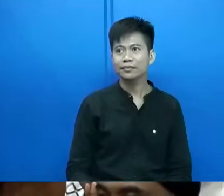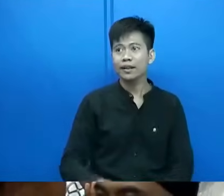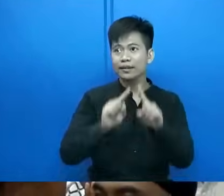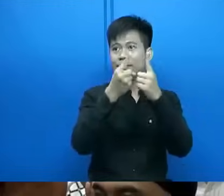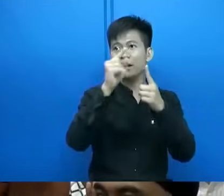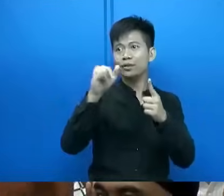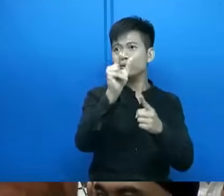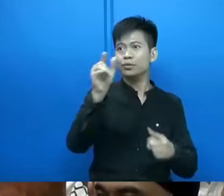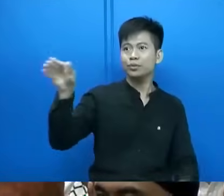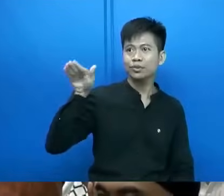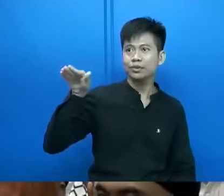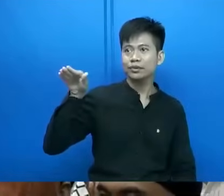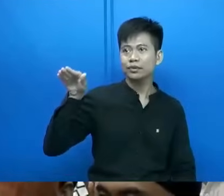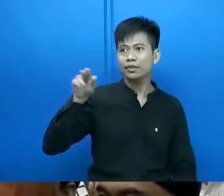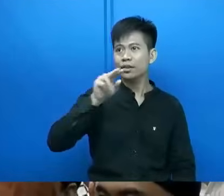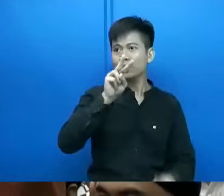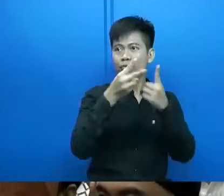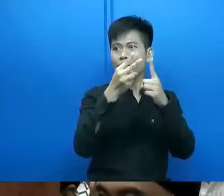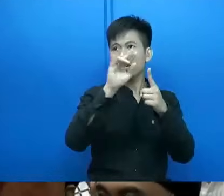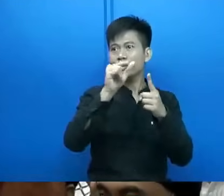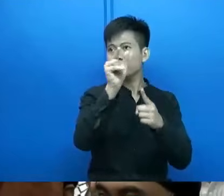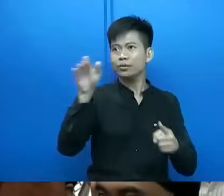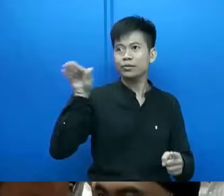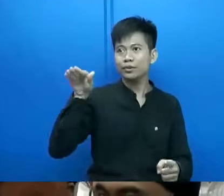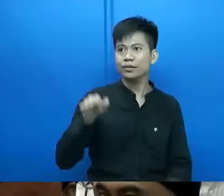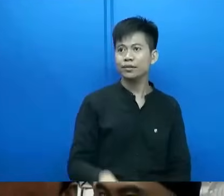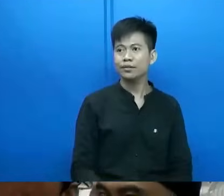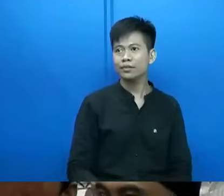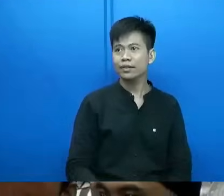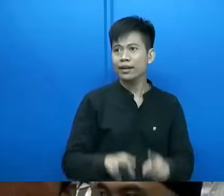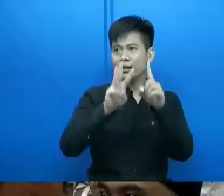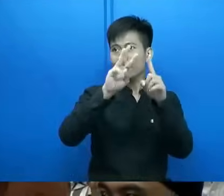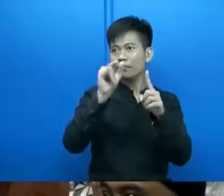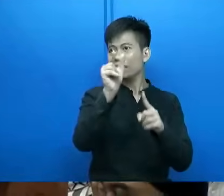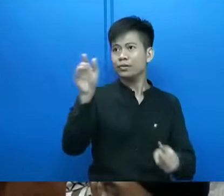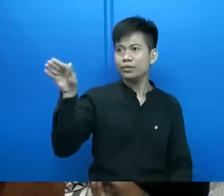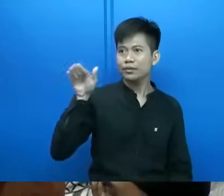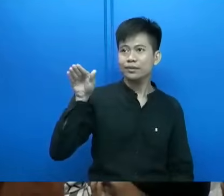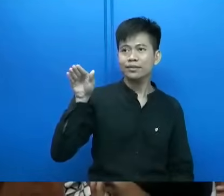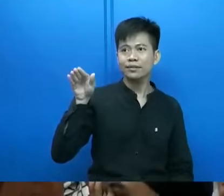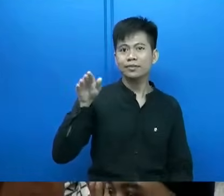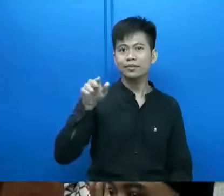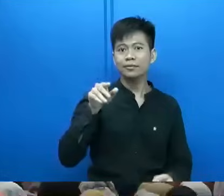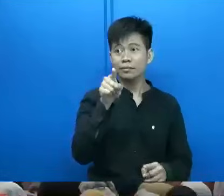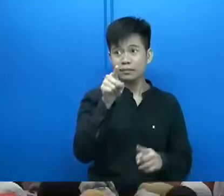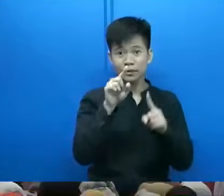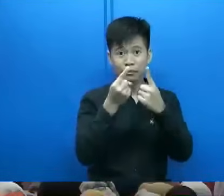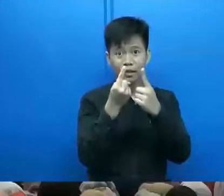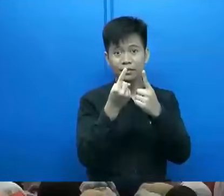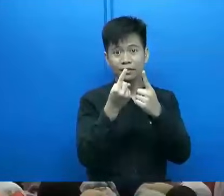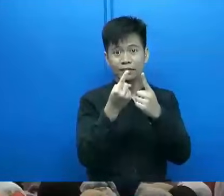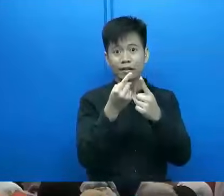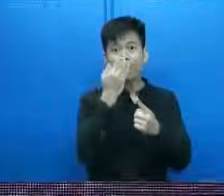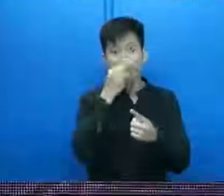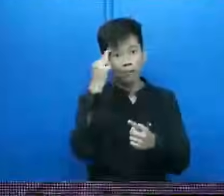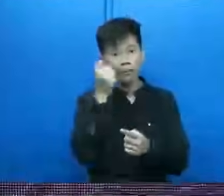Sebelas juz. Dua belas juz. Tiga belas juz. Antum sebelas.